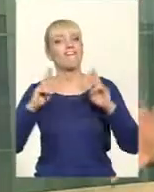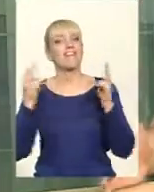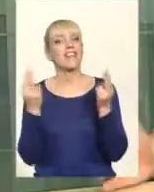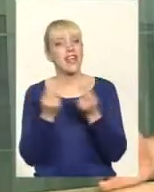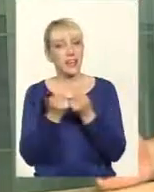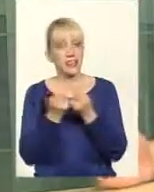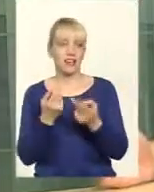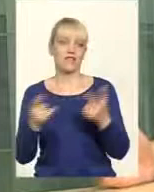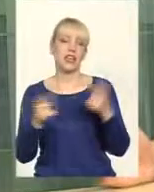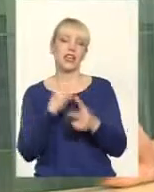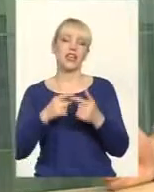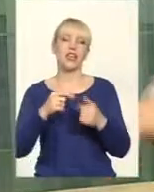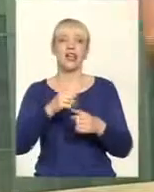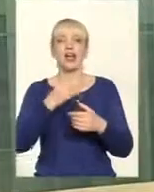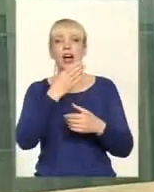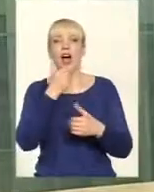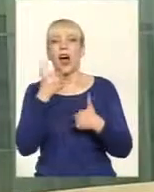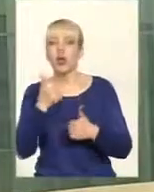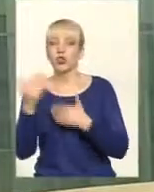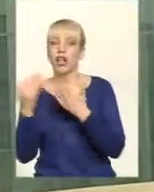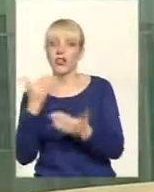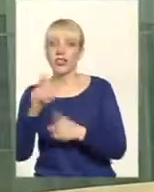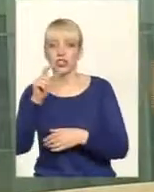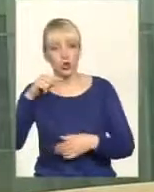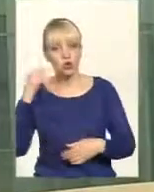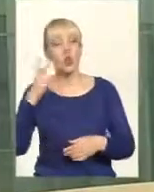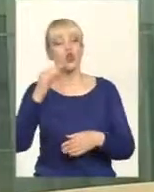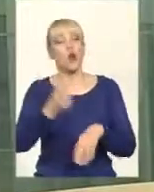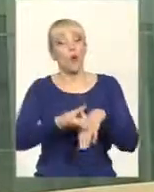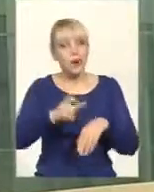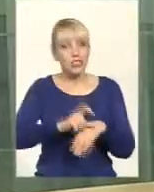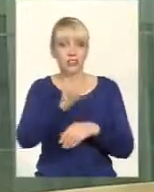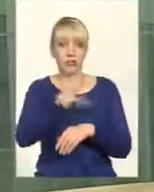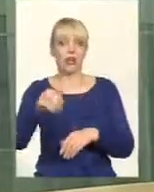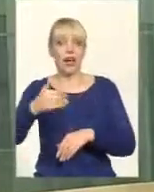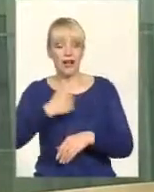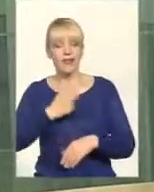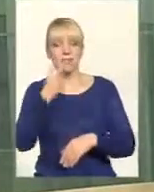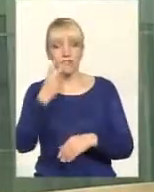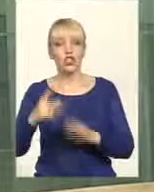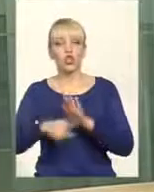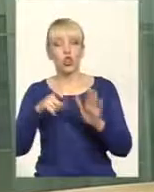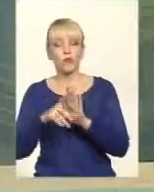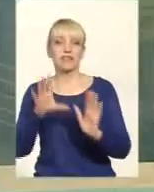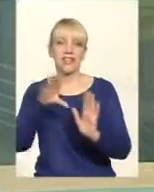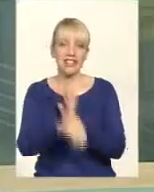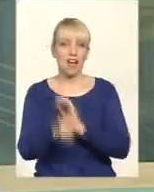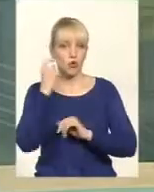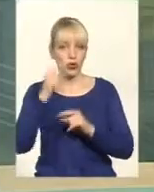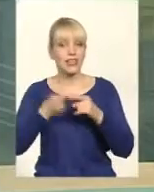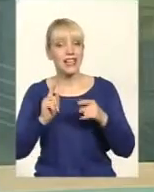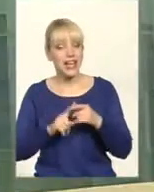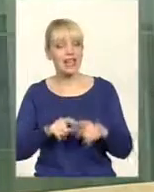должны быть какие-то добрососедские отношения с Россией. Но подавляющее большинство хочет видеть Донбасс в составе Украины. И это очень